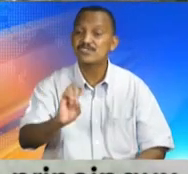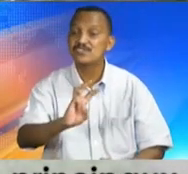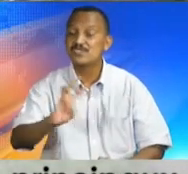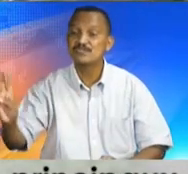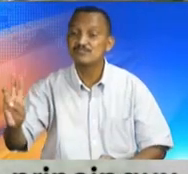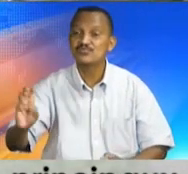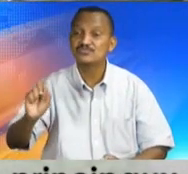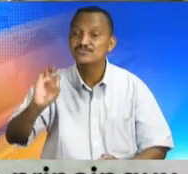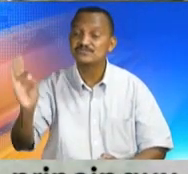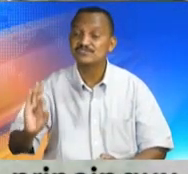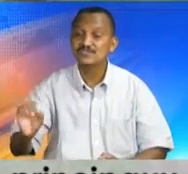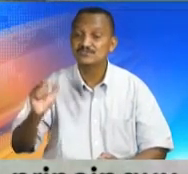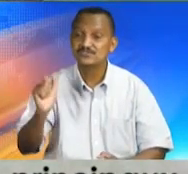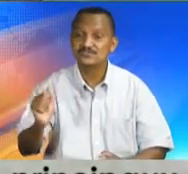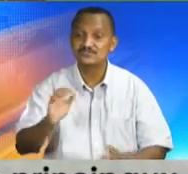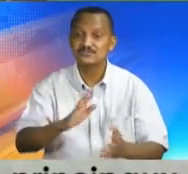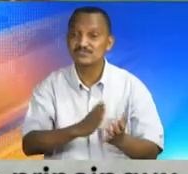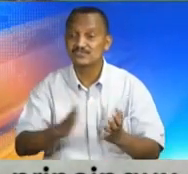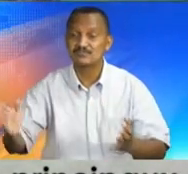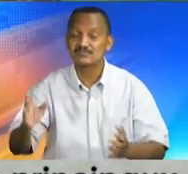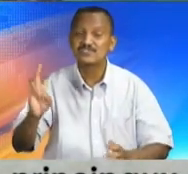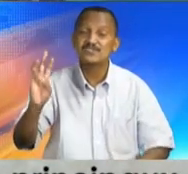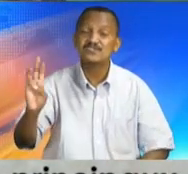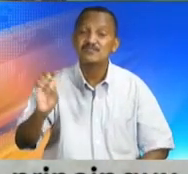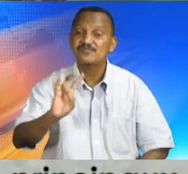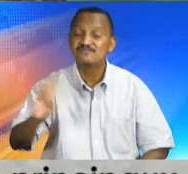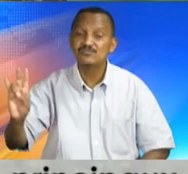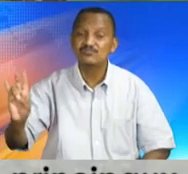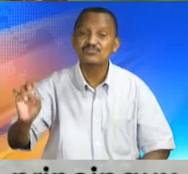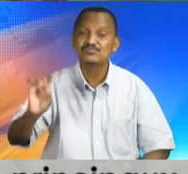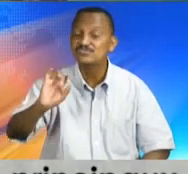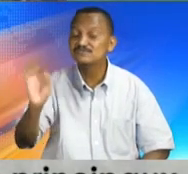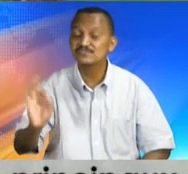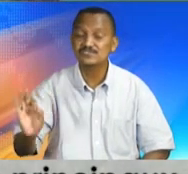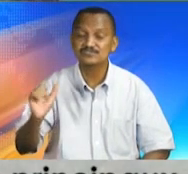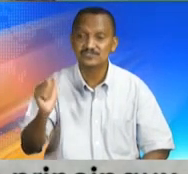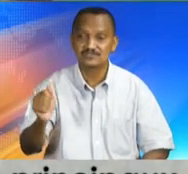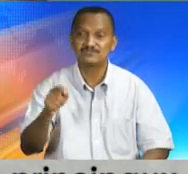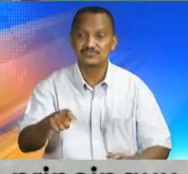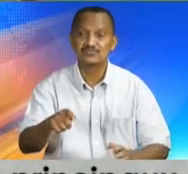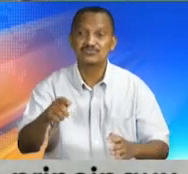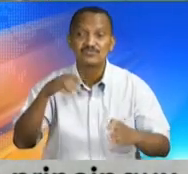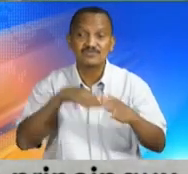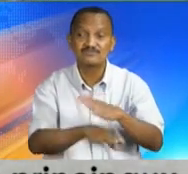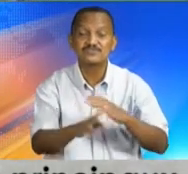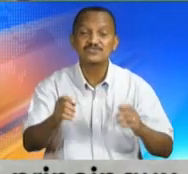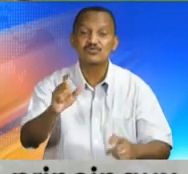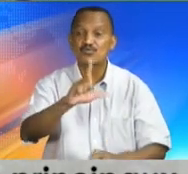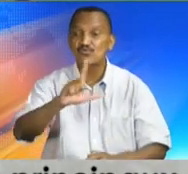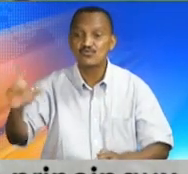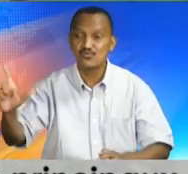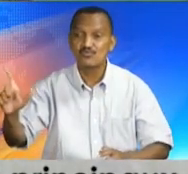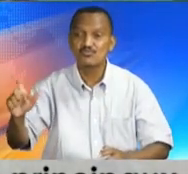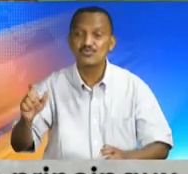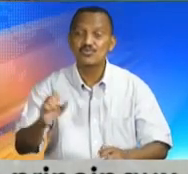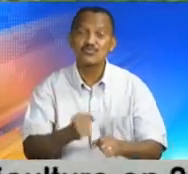amby fitopolo sy sivinjato sy arivo. Tafiditra tanatin'ireo firenena roapolo voalohany maneran-tany mpamokatra tantely betsaka ny teto Madagasikara. Raha